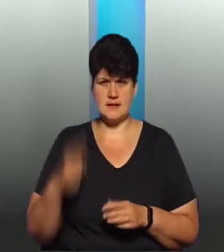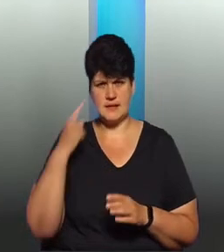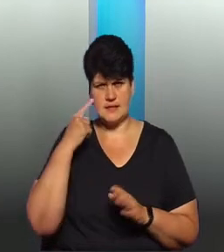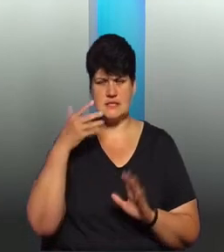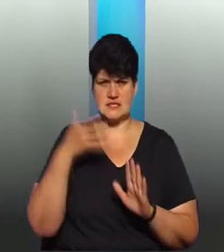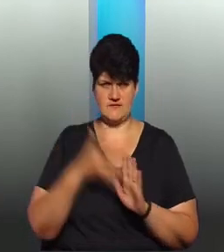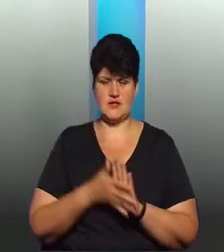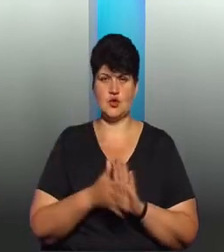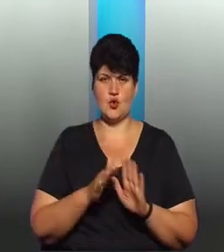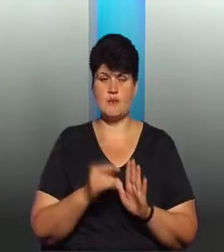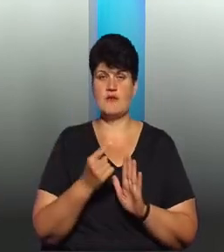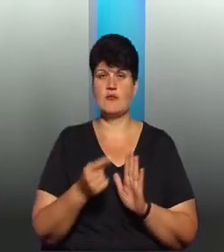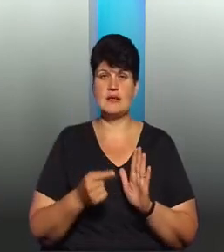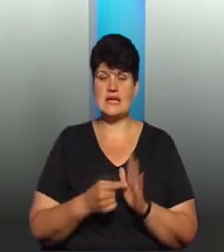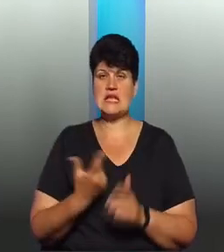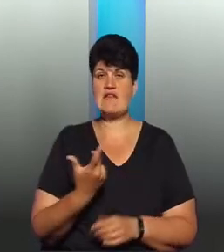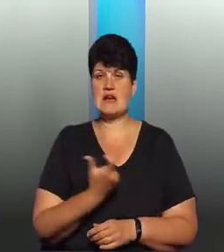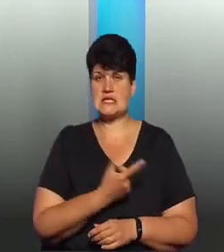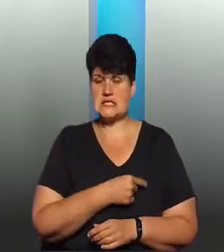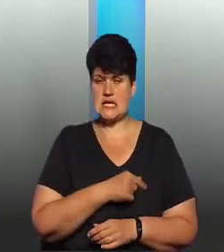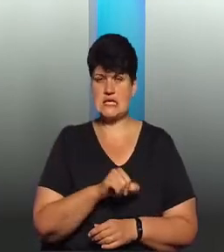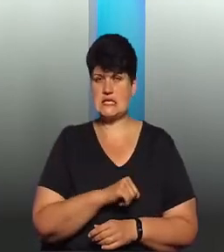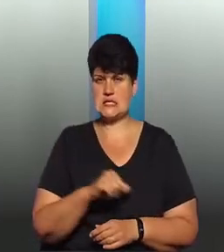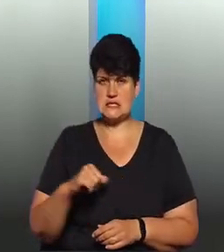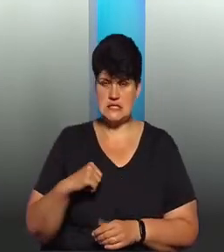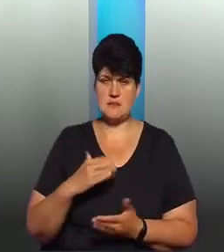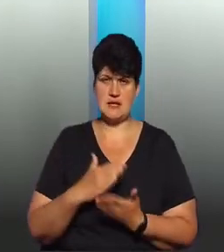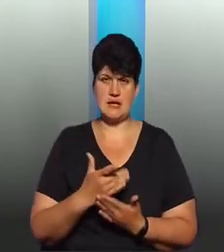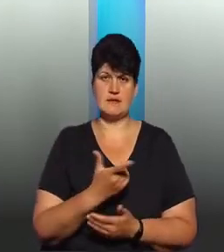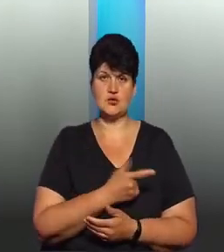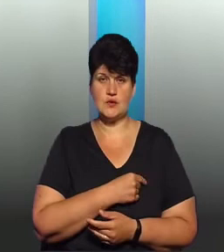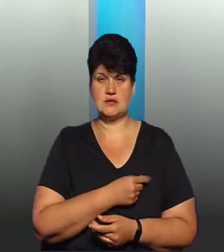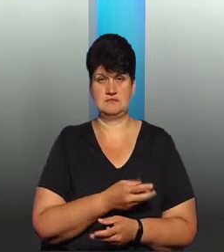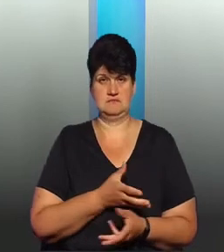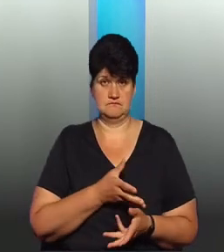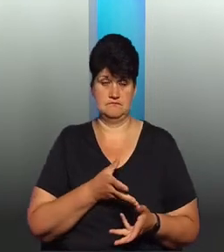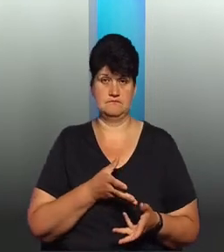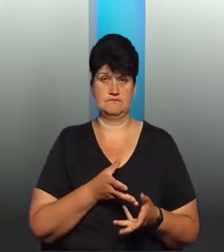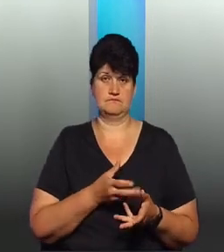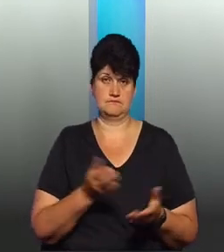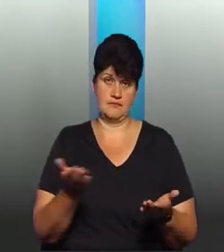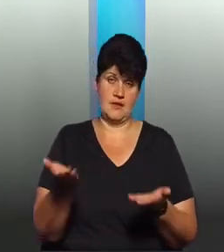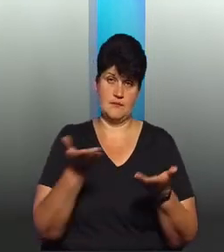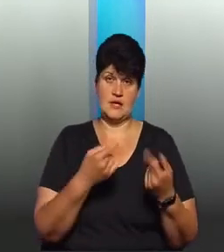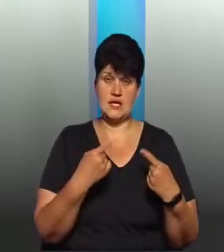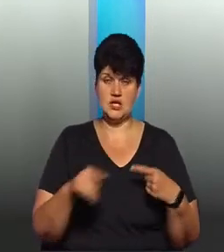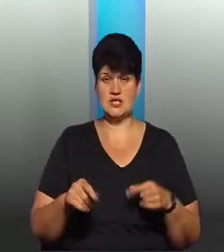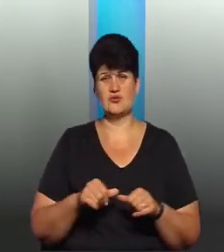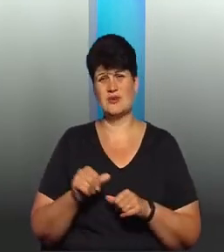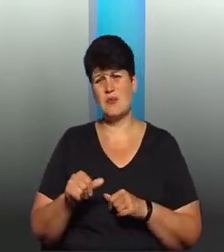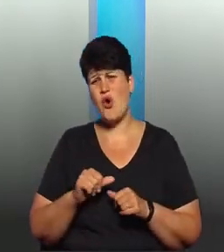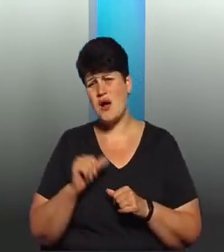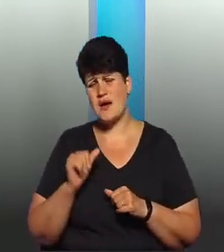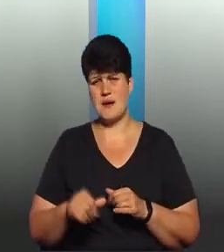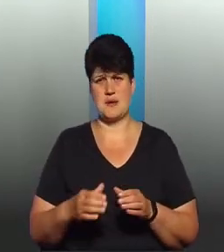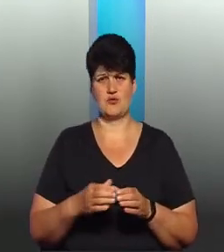вакцинації, і самі вакцинуються, і заохочують інші. Окрім, можливо, певних категорій, які вважають, це не потрібно робити,